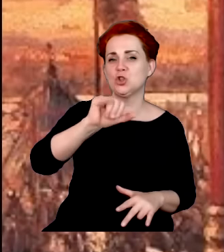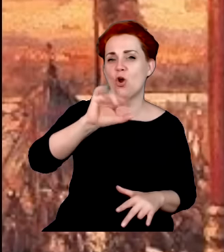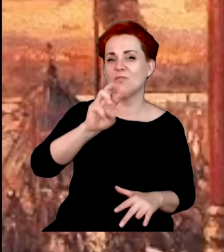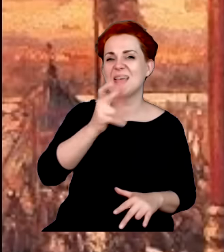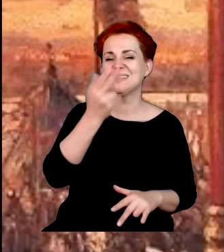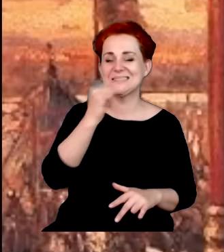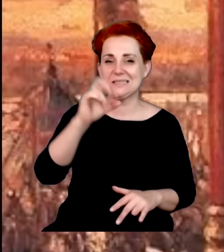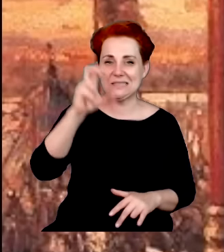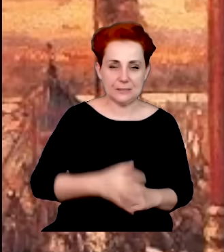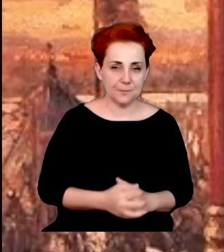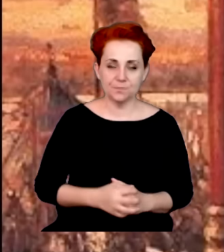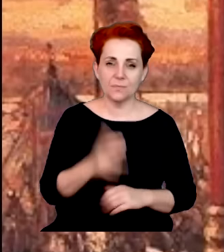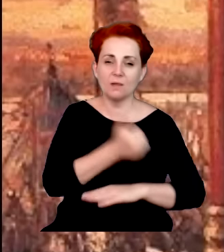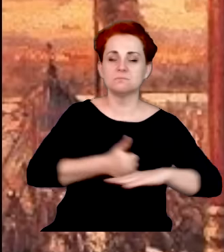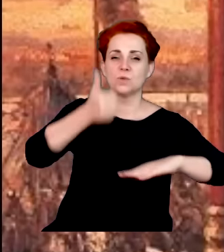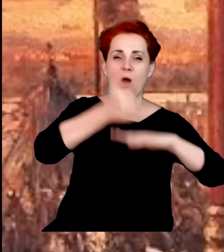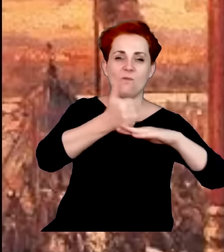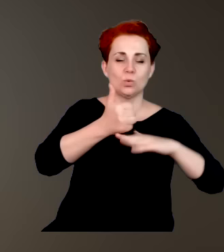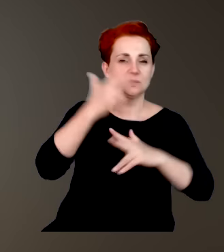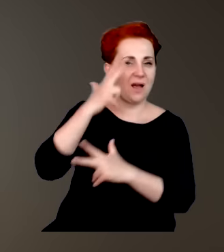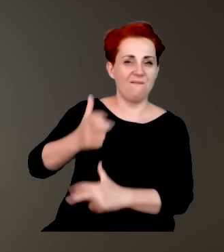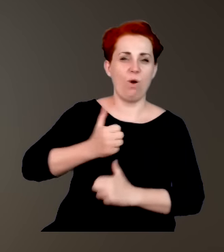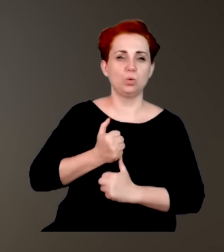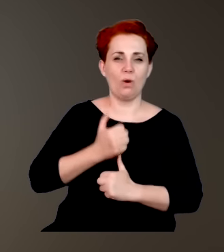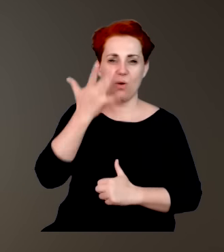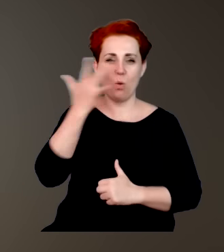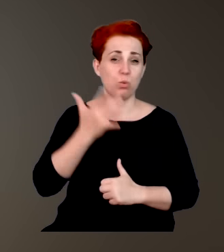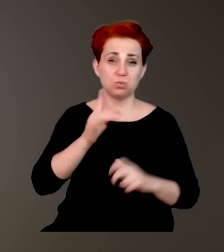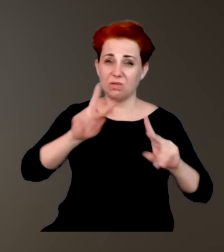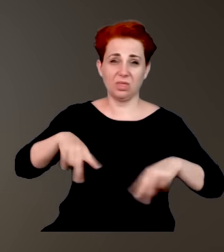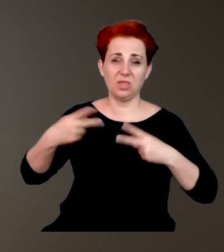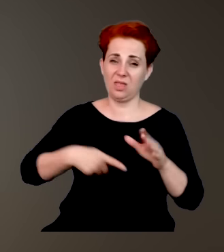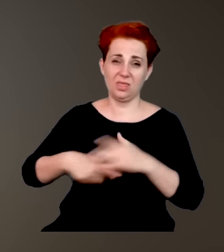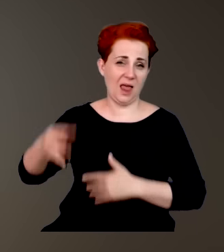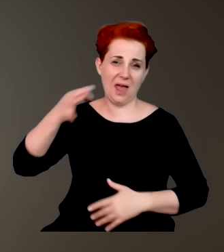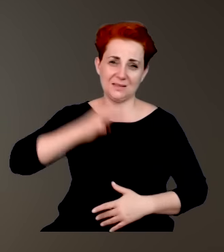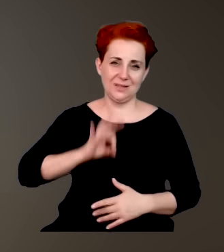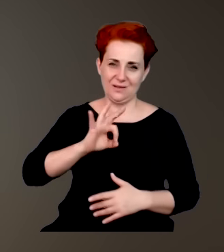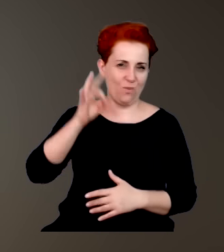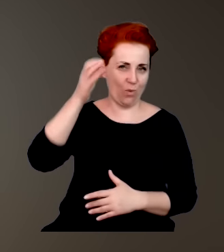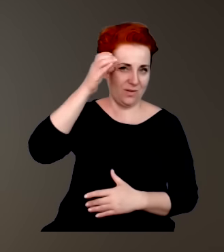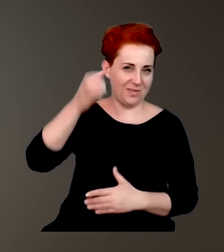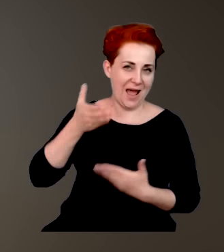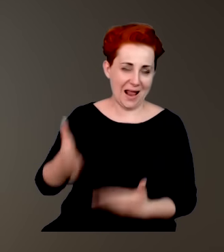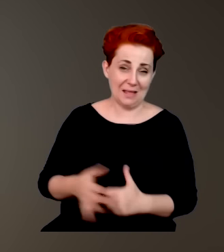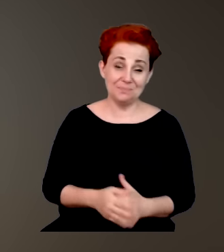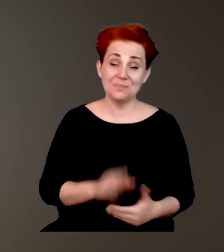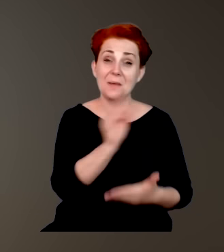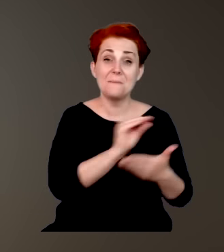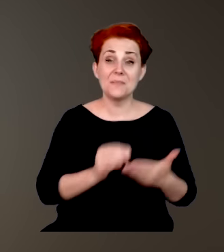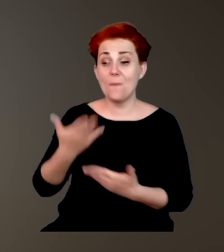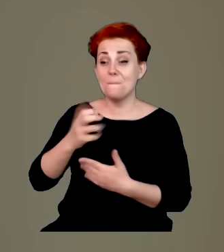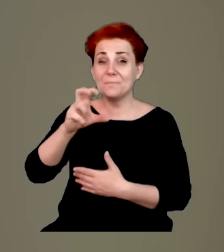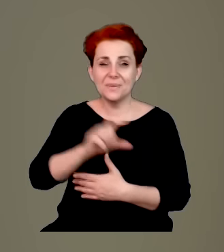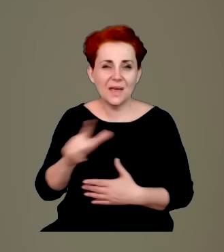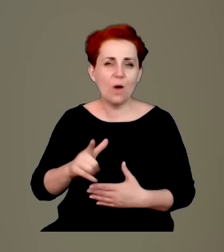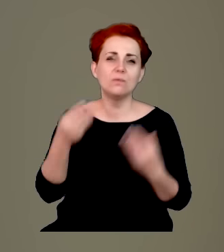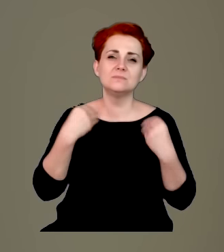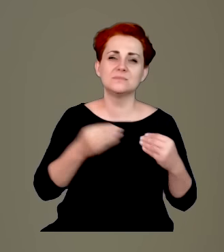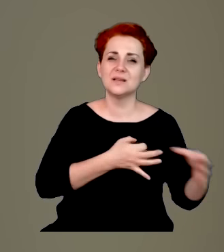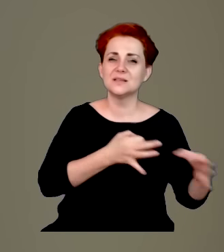ruski, wielki dowódca wojskowy, nie przekazał niestety swoich talentów synowi Michałowi. Jak pisał o Michale wybitny polski